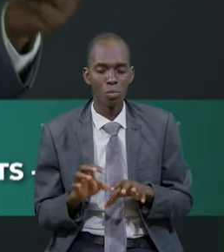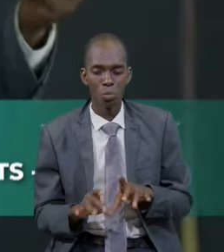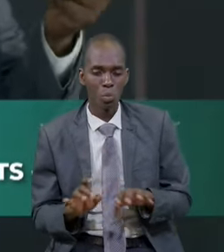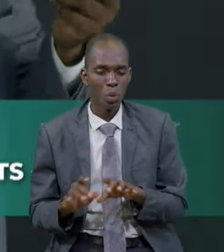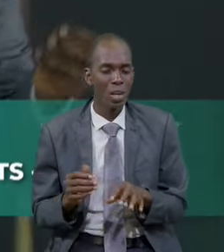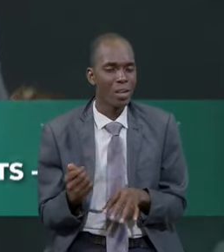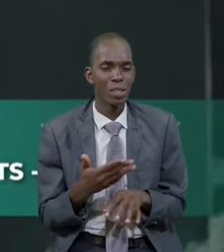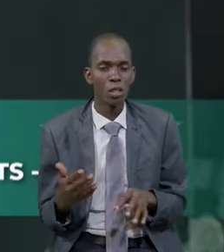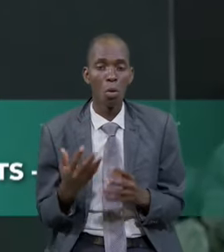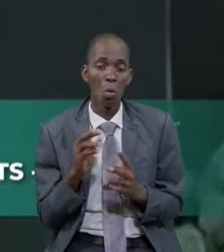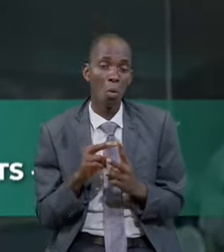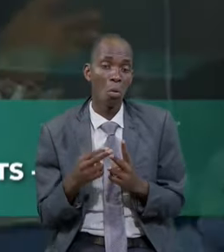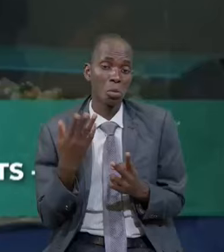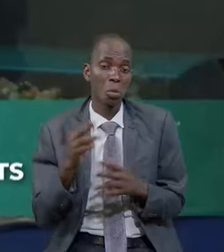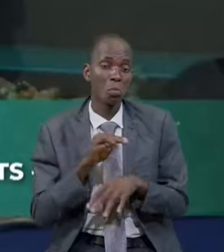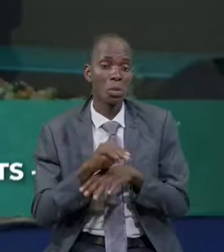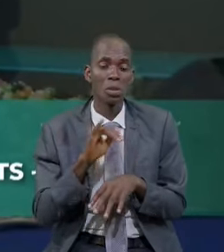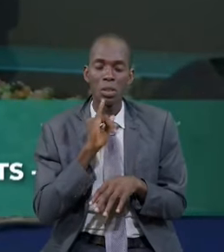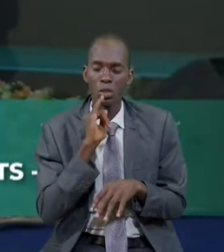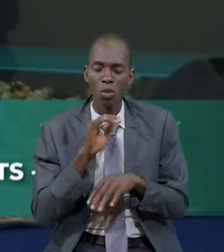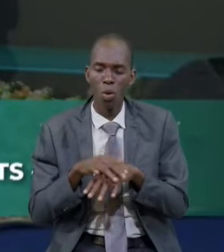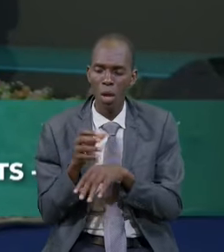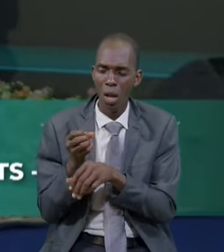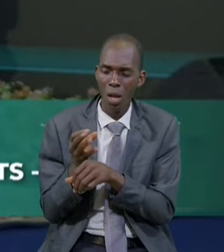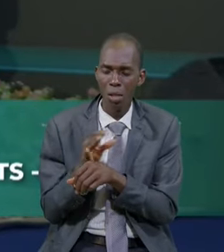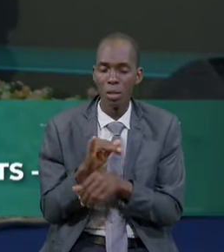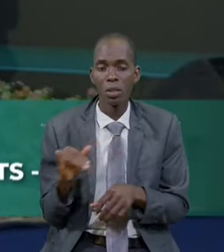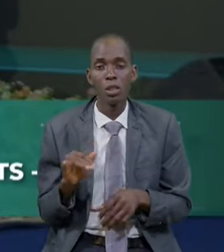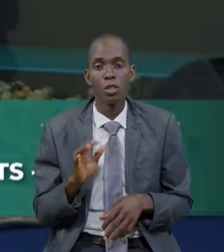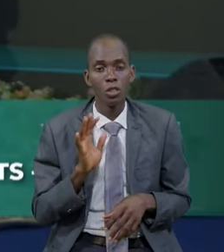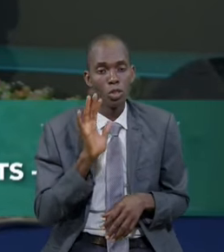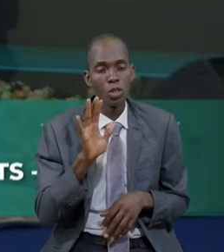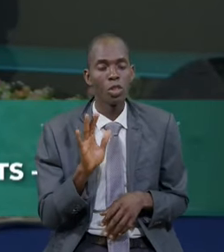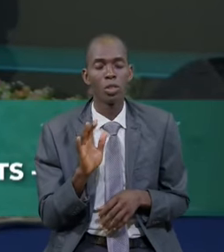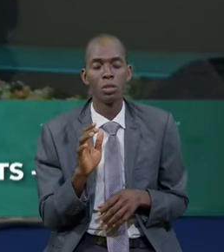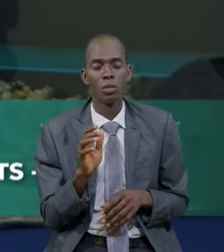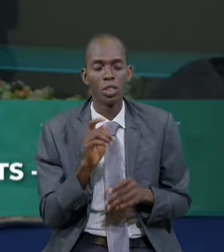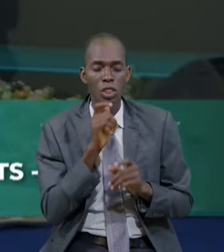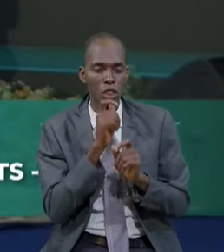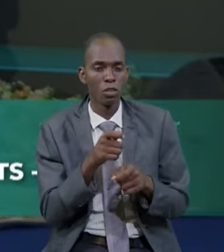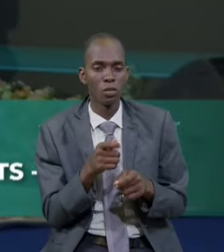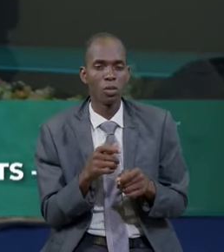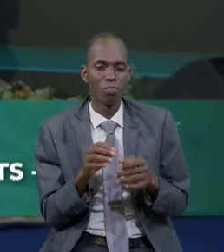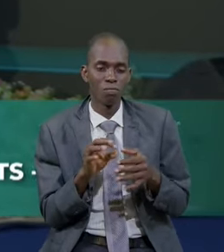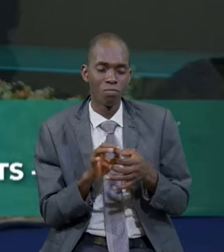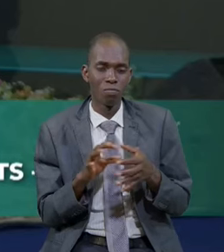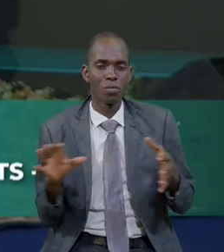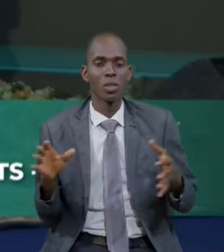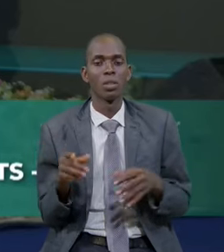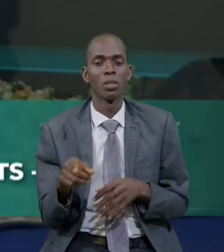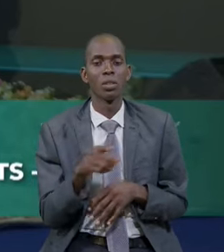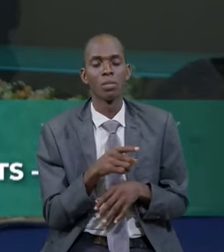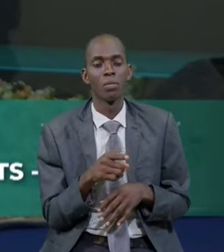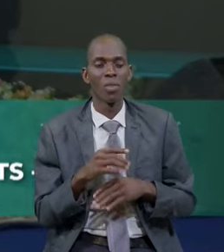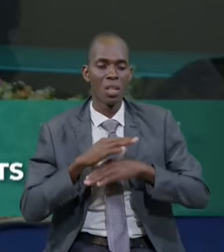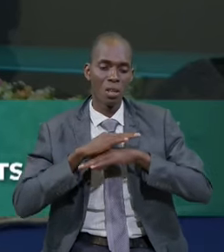ou bien c'est pour conseiller, tes dons les soulagent, les libèrent. Le T pour enseigner, le